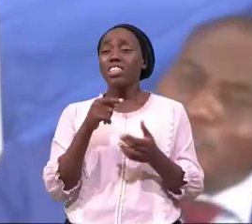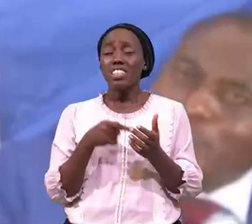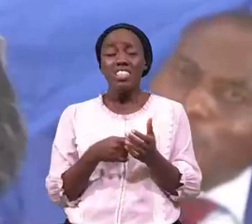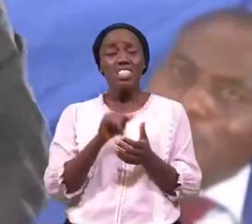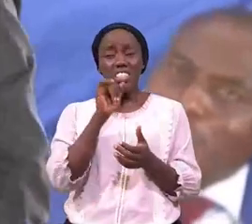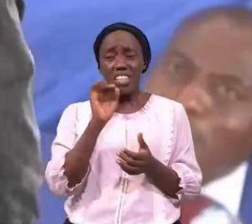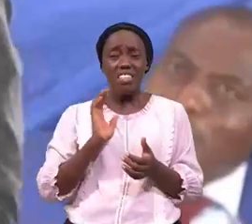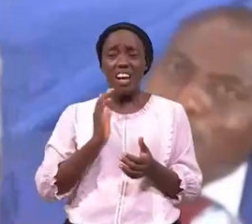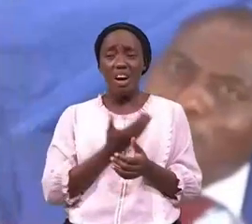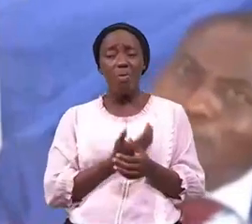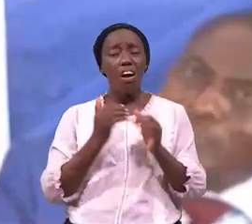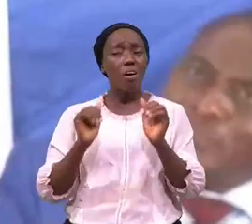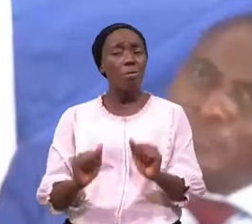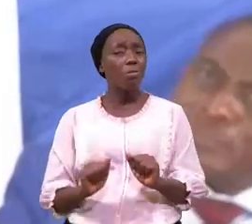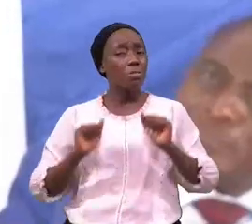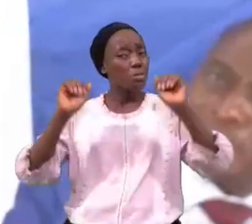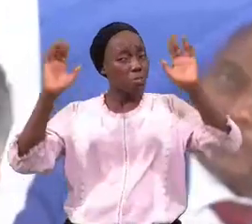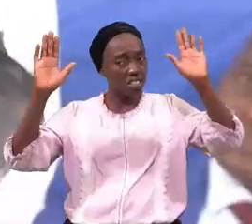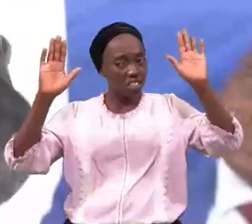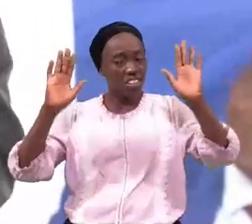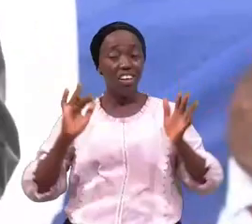notre consécration.